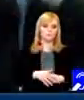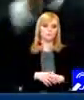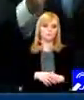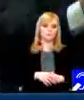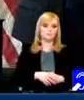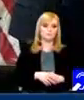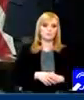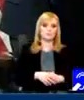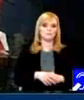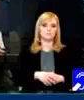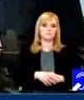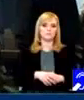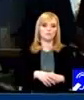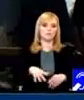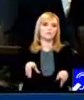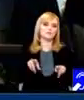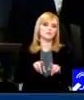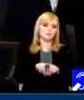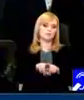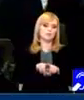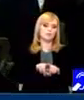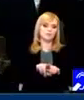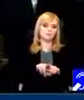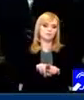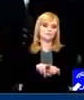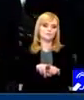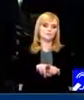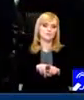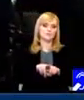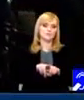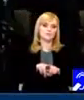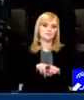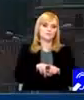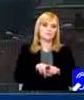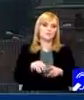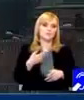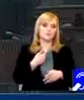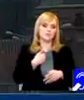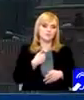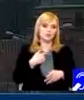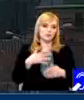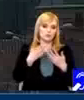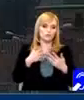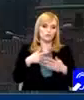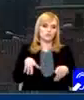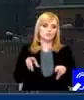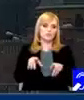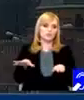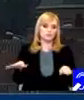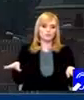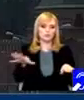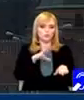context. E un semn de solidaritate, după mine, extraordinar la nivel european și